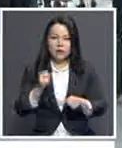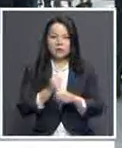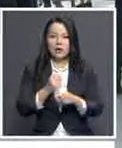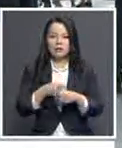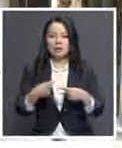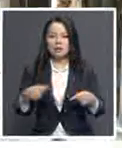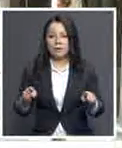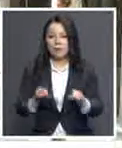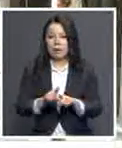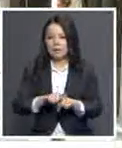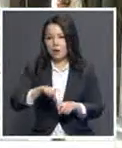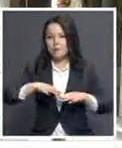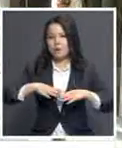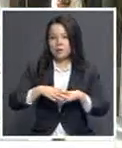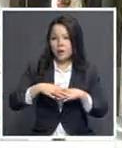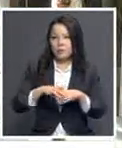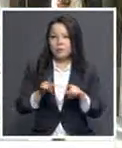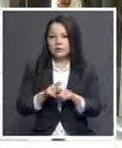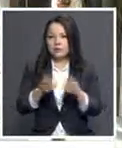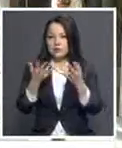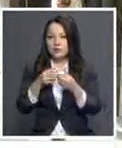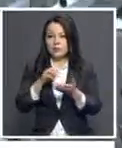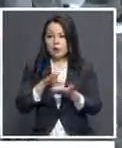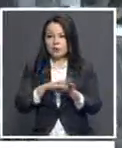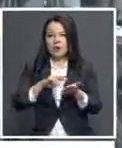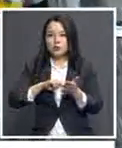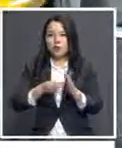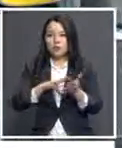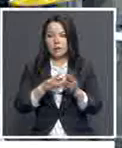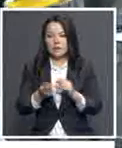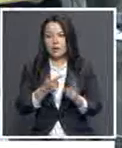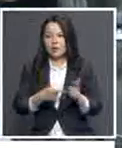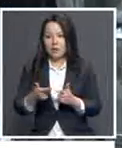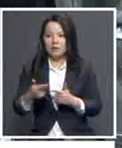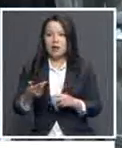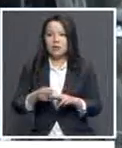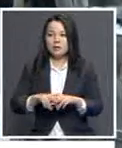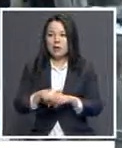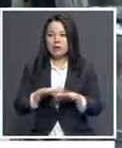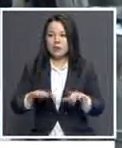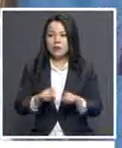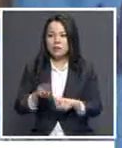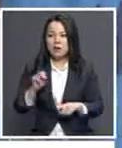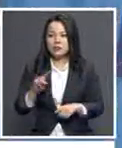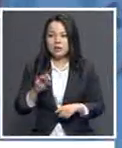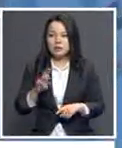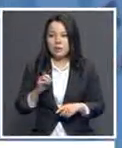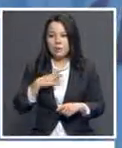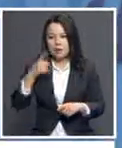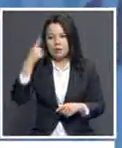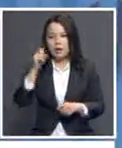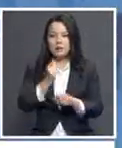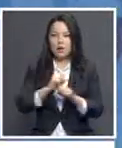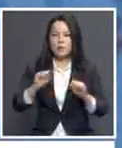жарысымен математикалық есептер сияқты жеті бағыт бойынша жобалар жасаған. Ой ұшқыр қиялы жүйрік жастардың бірі Назерке Қыдырбаева. Ол